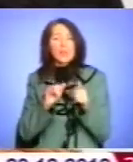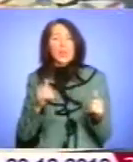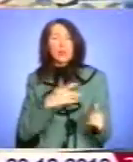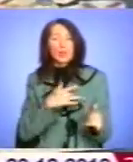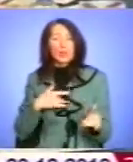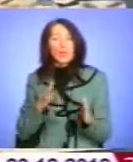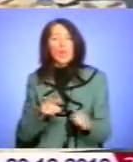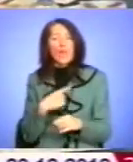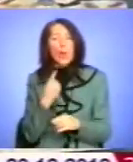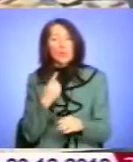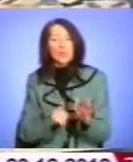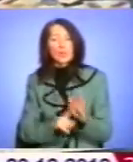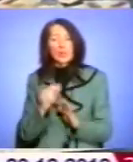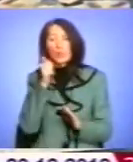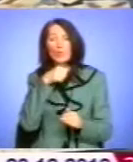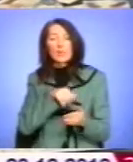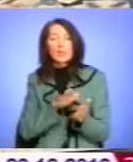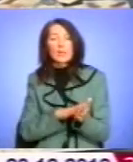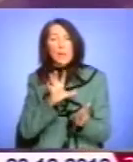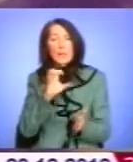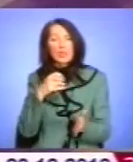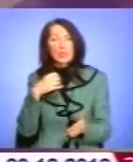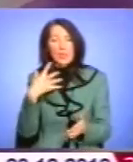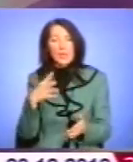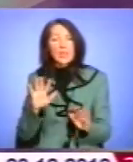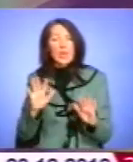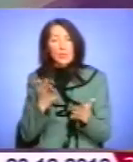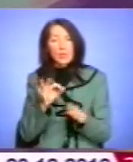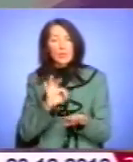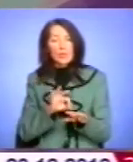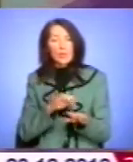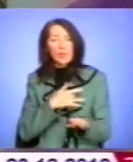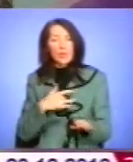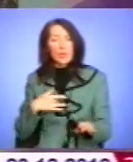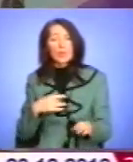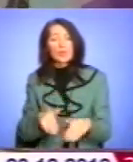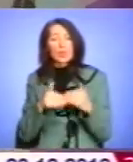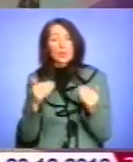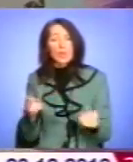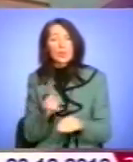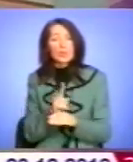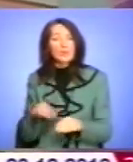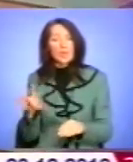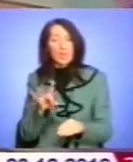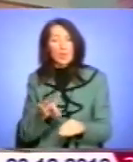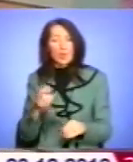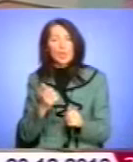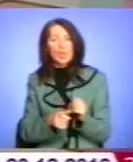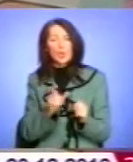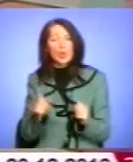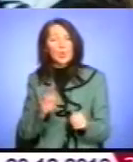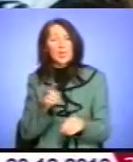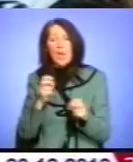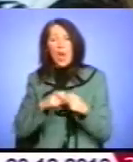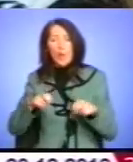в області від початку року зареєстрували 515 випадків. Захворюваність зросла у Тернопільському районі. Часто люди не